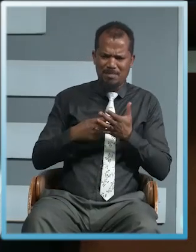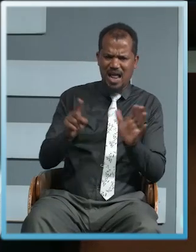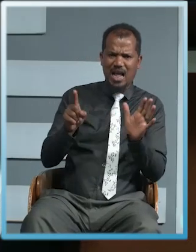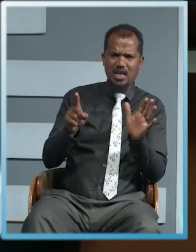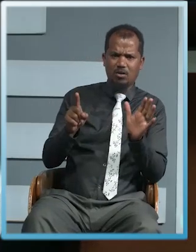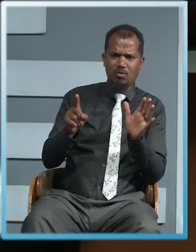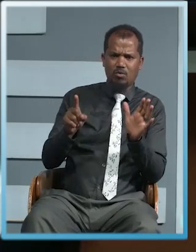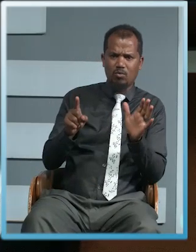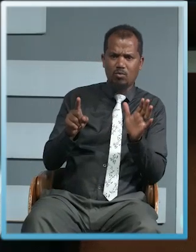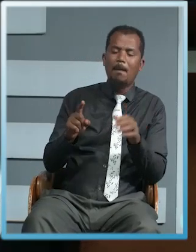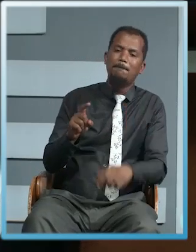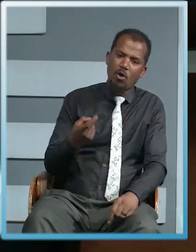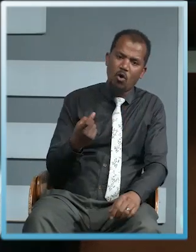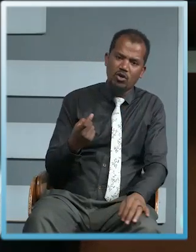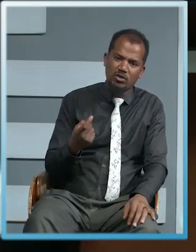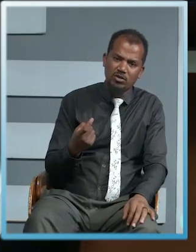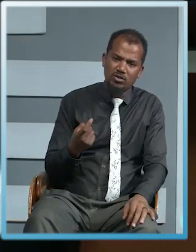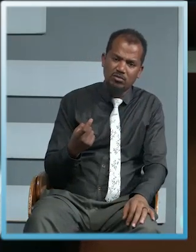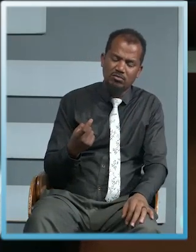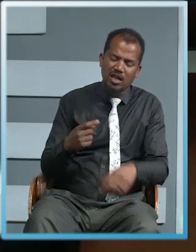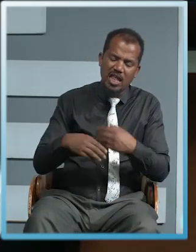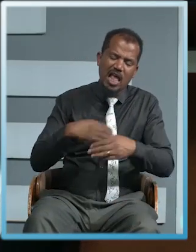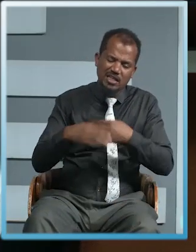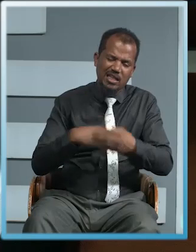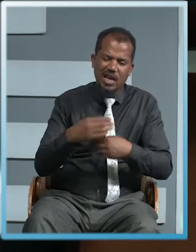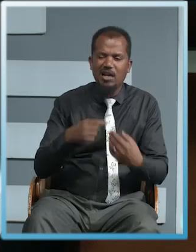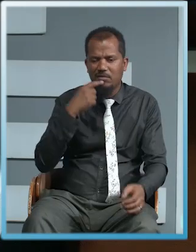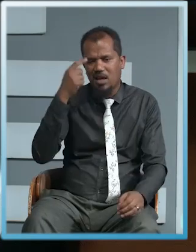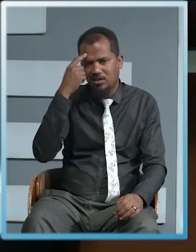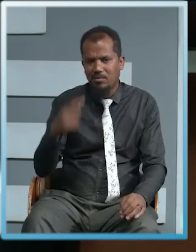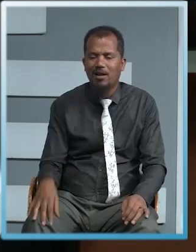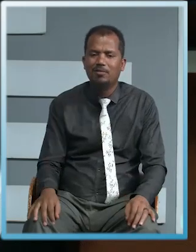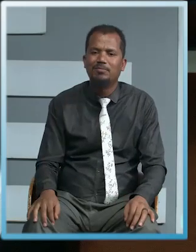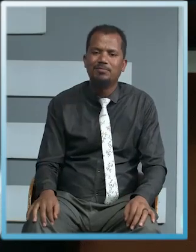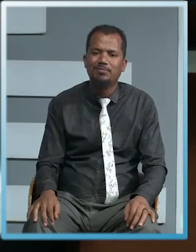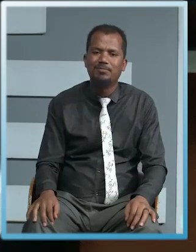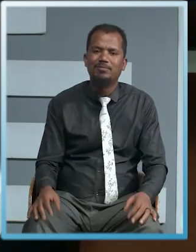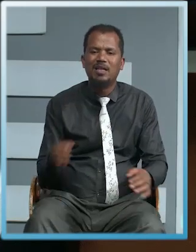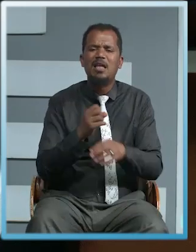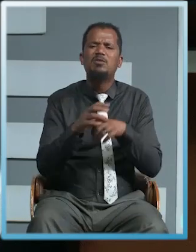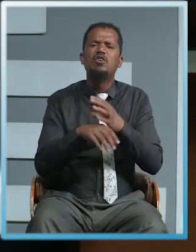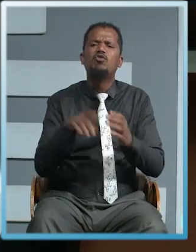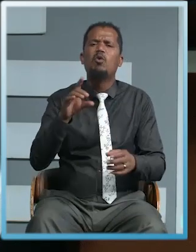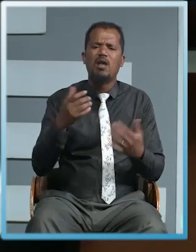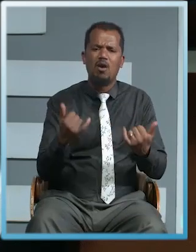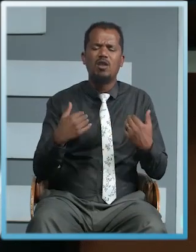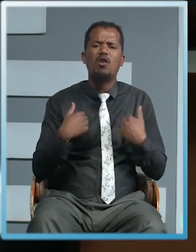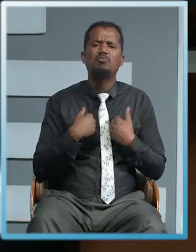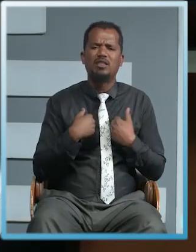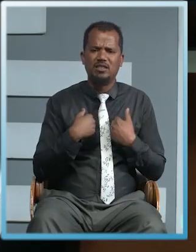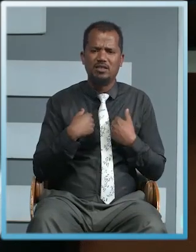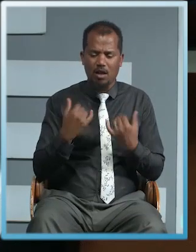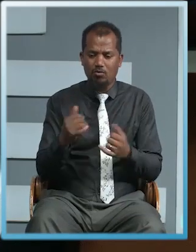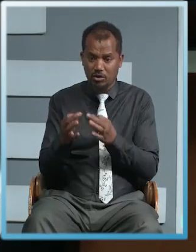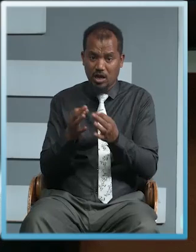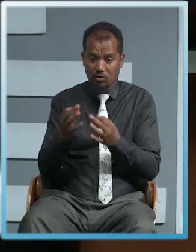نقلتو بيهون ياسكيدنا البيئة أسوال يم ككر كوميشن هون يلو بنن نقرين دا